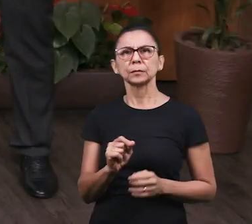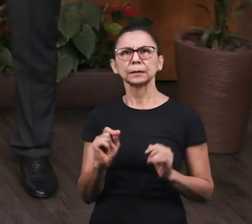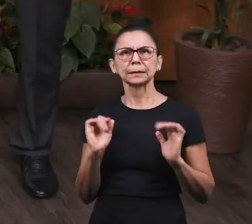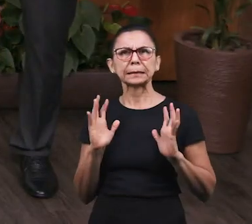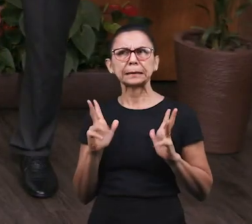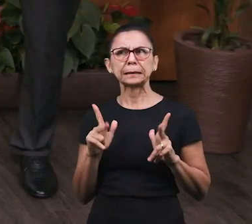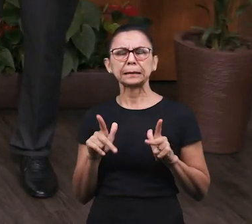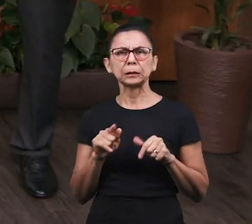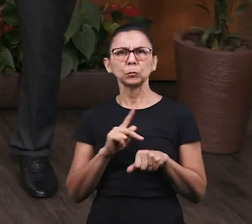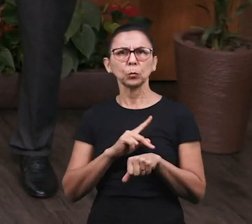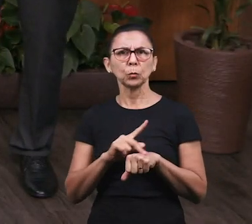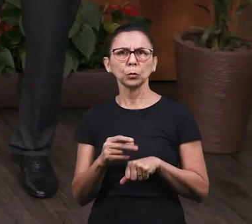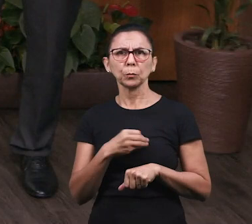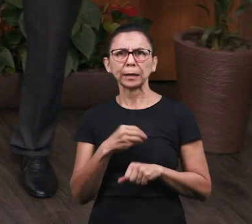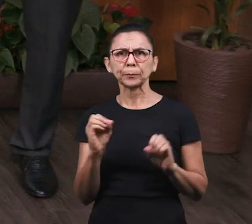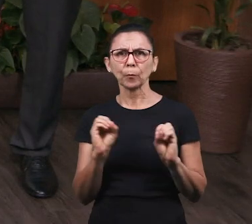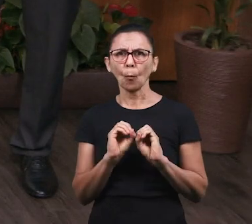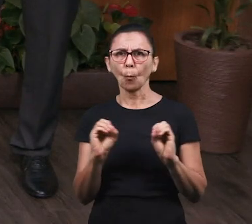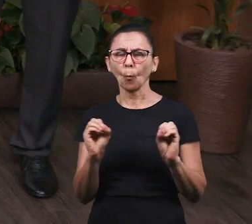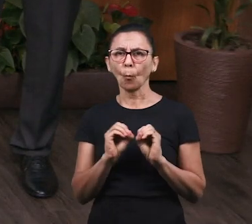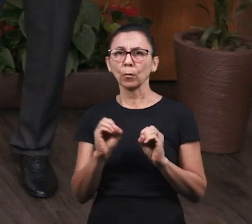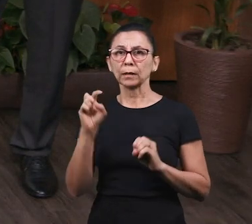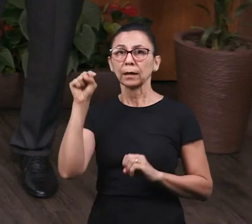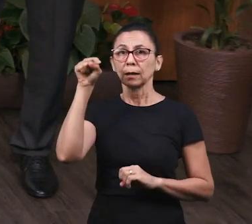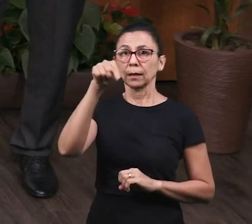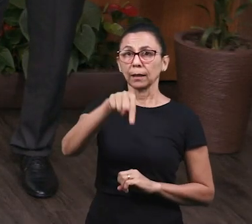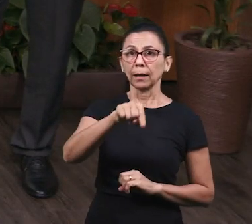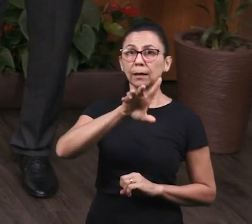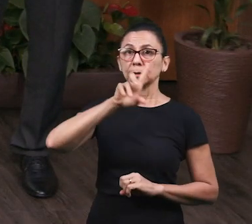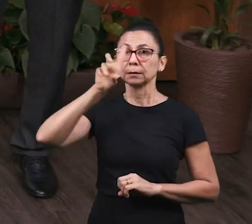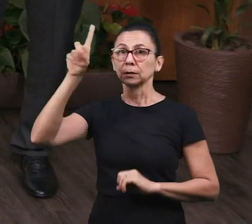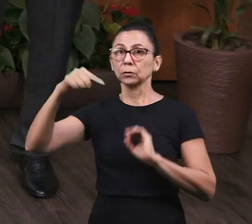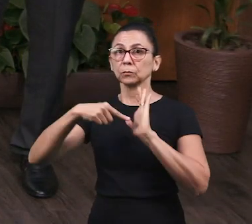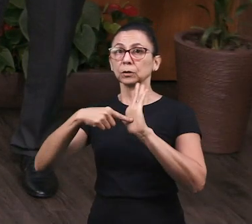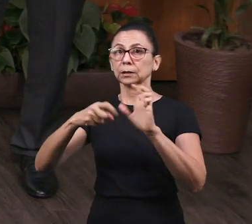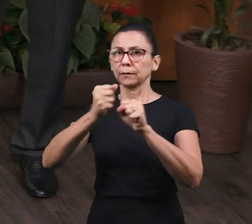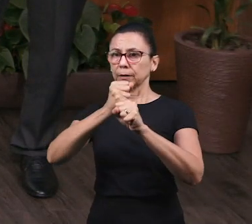gloire, en indiquant prophétiquement